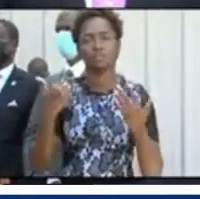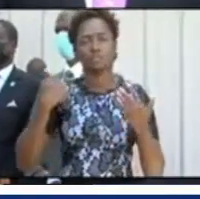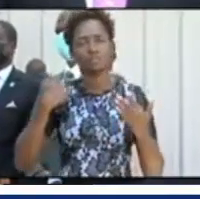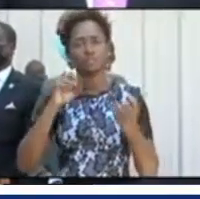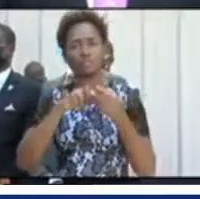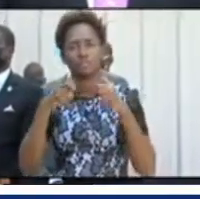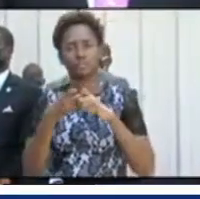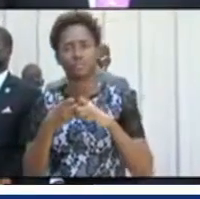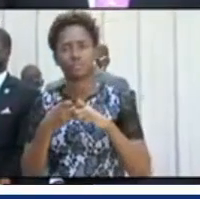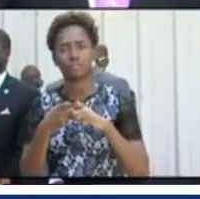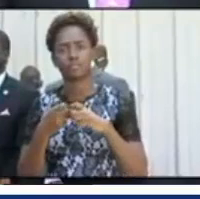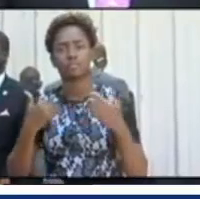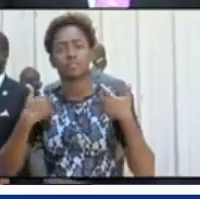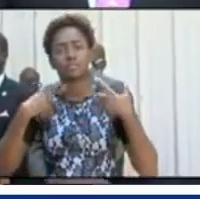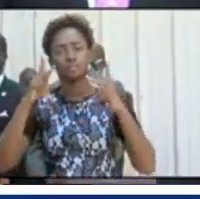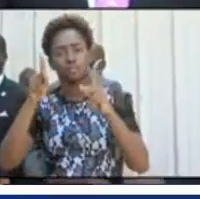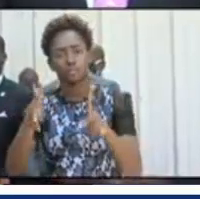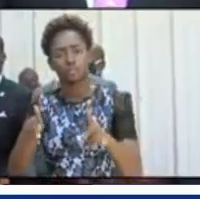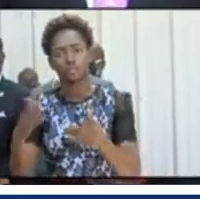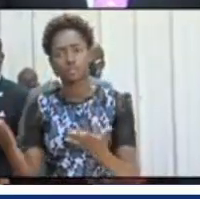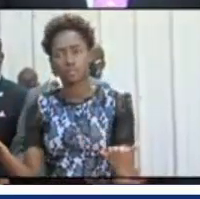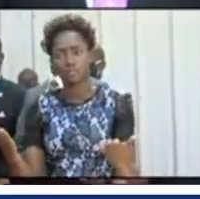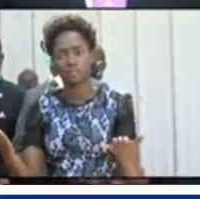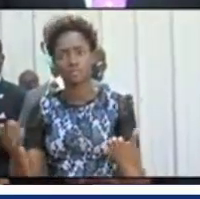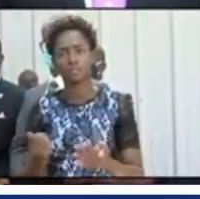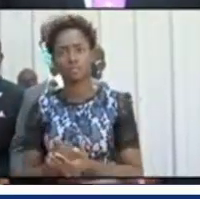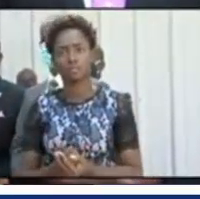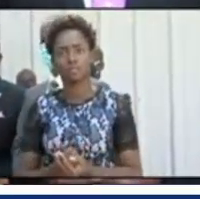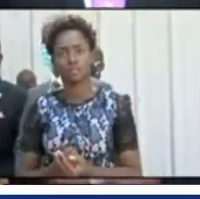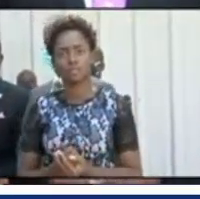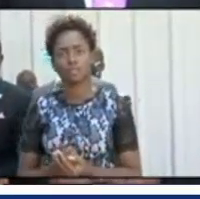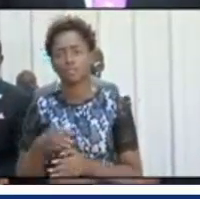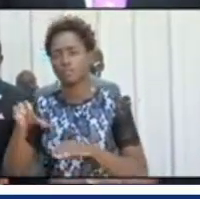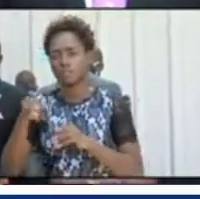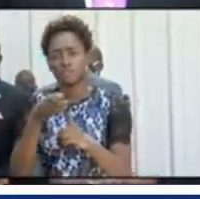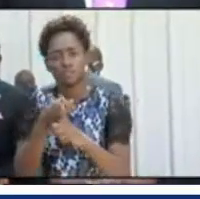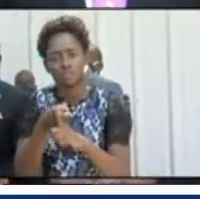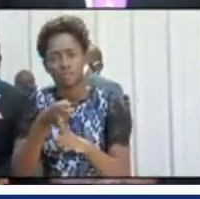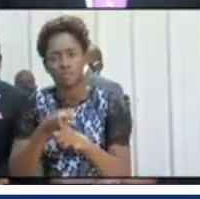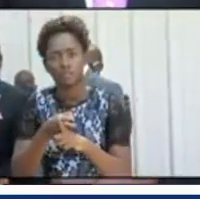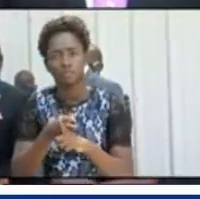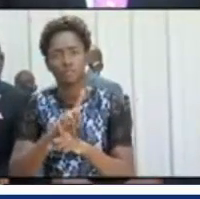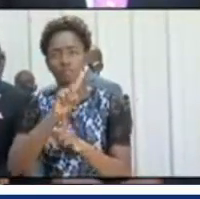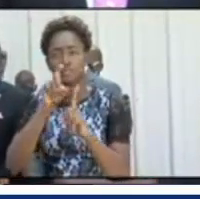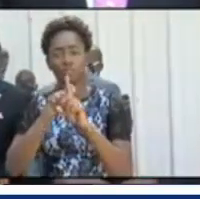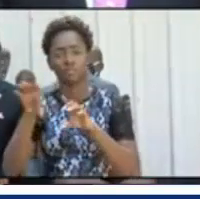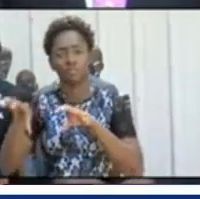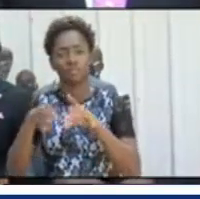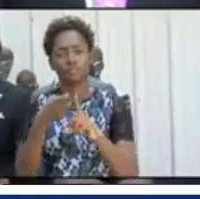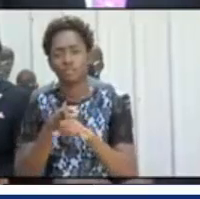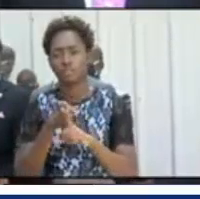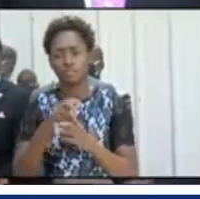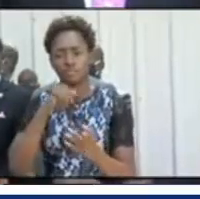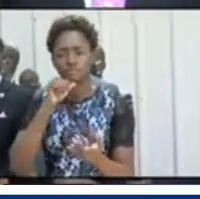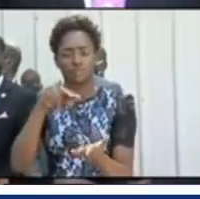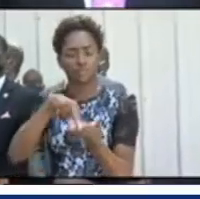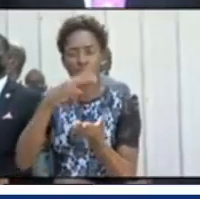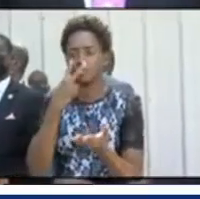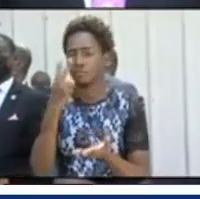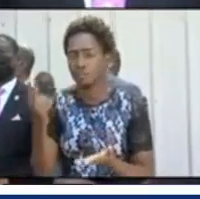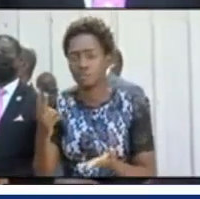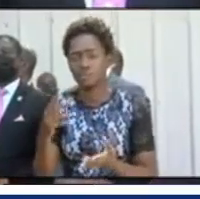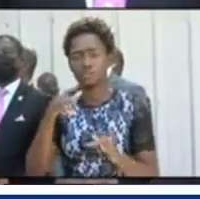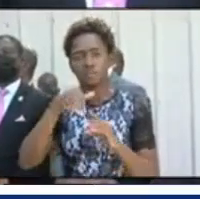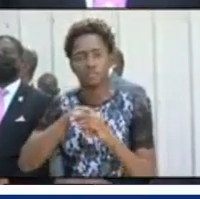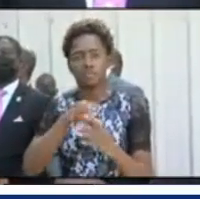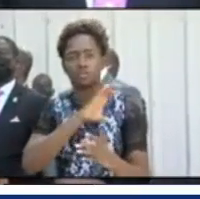problème ça veut dire qu'il y a des monde qui là qui fait des ordres mais là monde fait des ordres il y a pas quand regarder par exemple dans la police